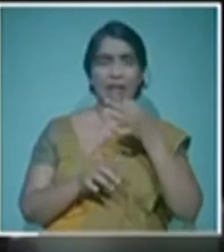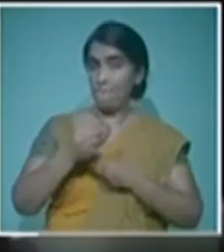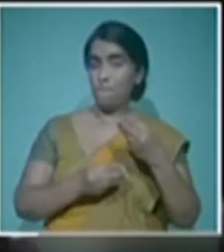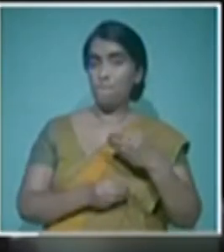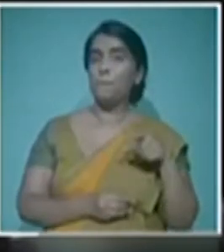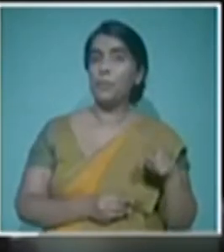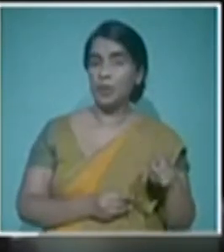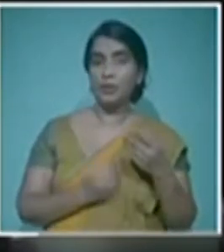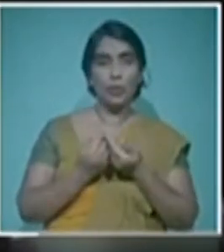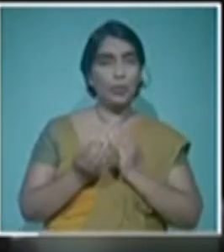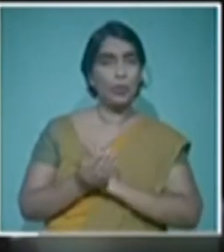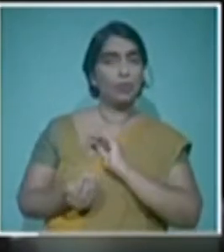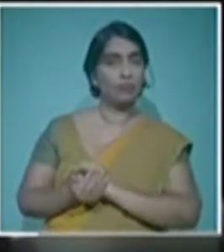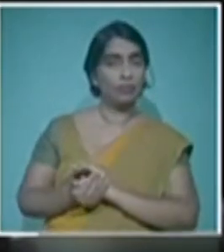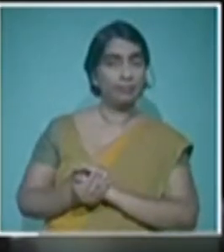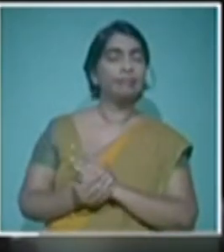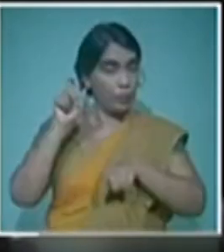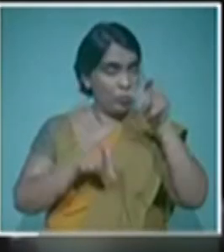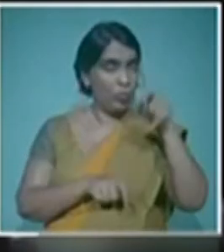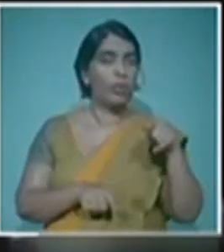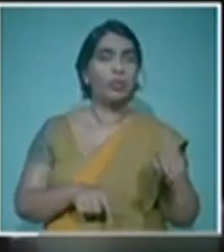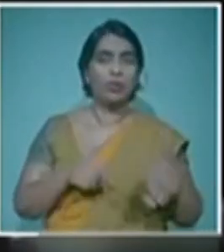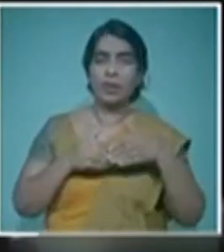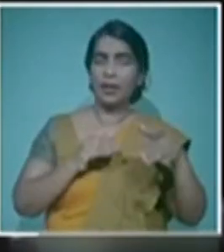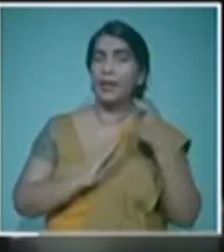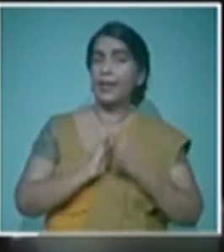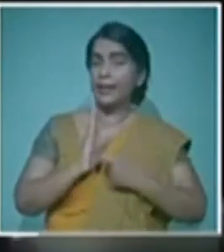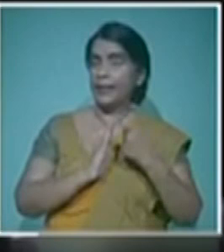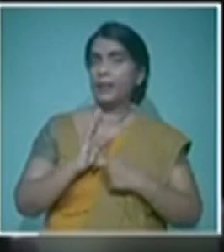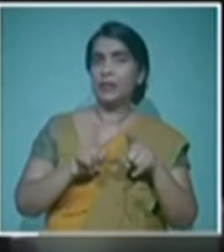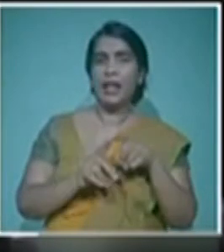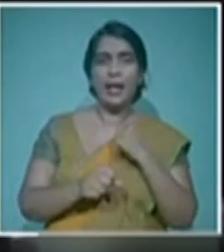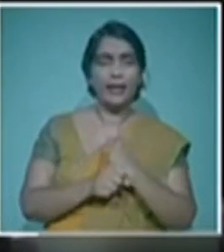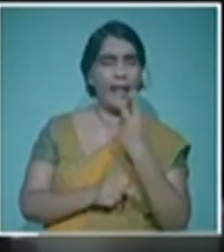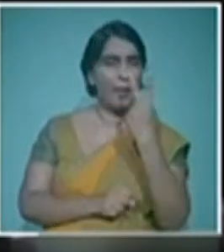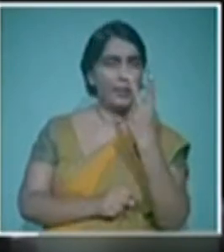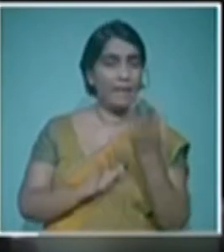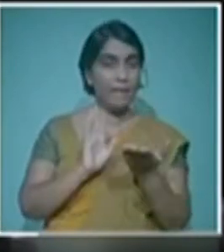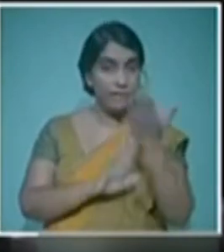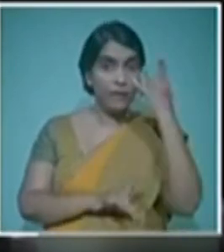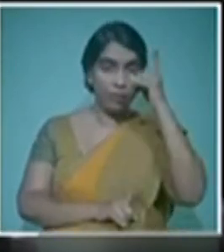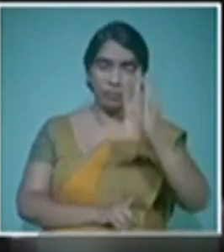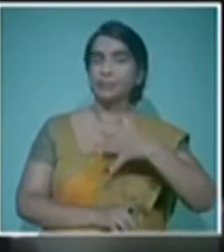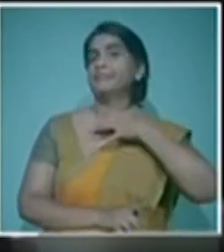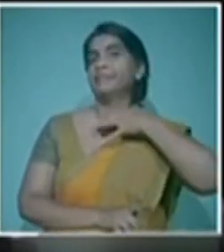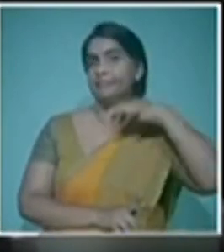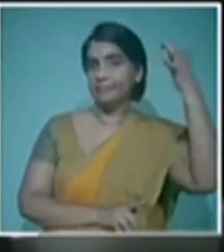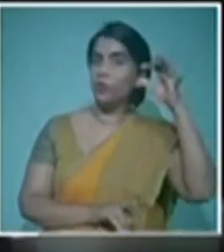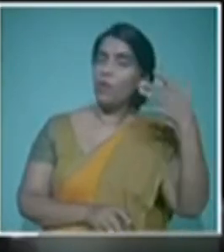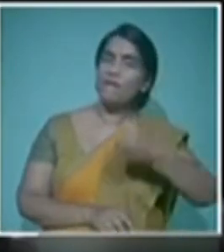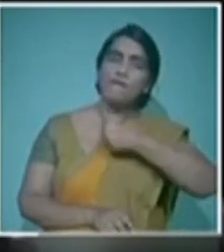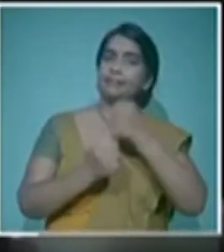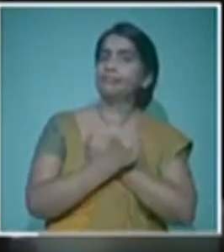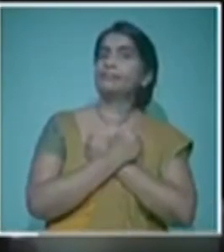මත්ද්‍රව්‍ය ළඟ තබාගත් උදවිය සම්බන්ධව පවතින නීති අනුව ග්‍රෑම් 2කට වැඩි නම් මරණීය දඬනය හෝ ජීවිතාන්තය දක්වා